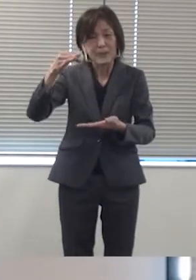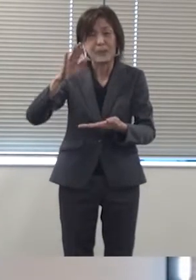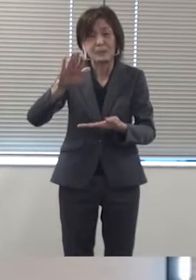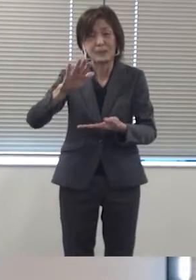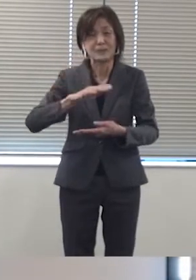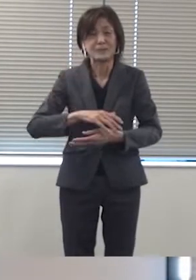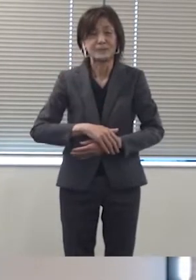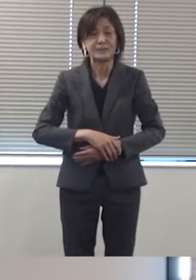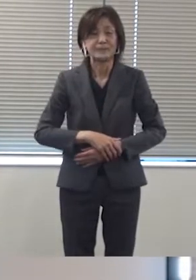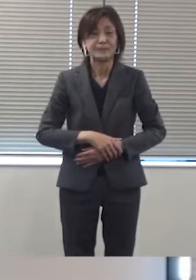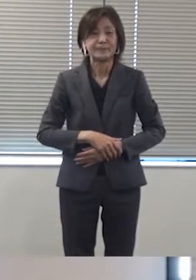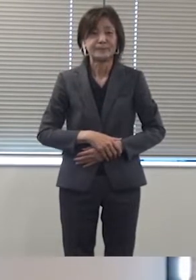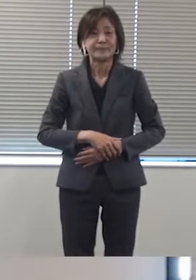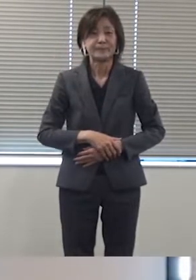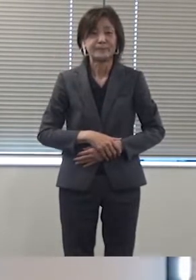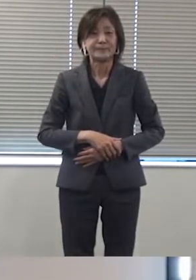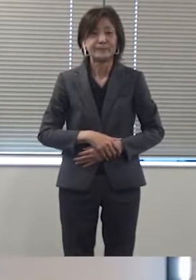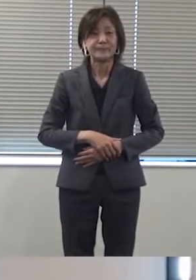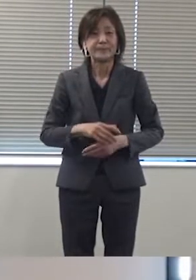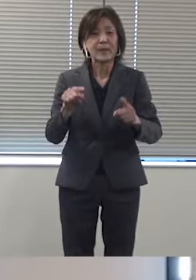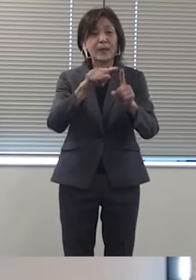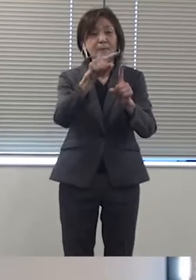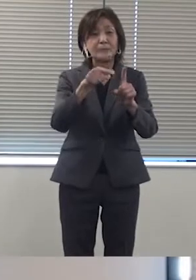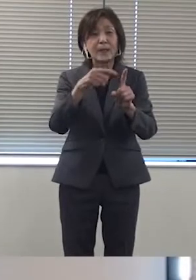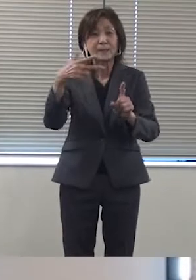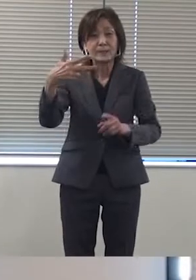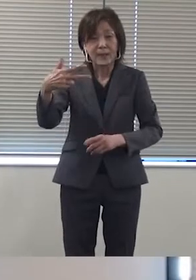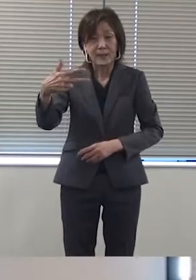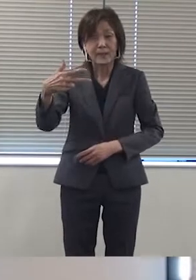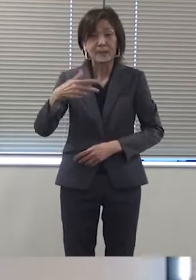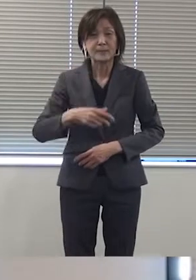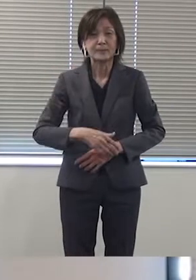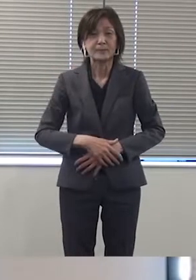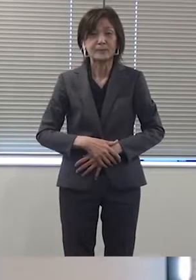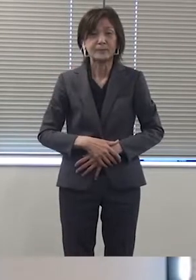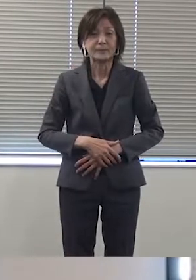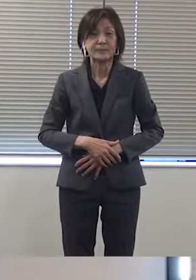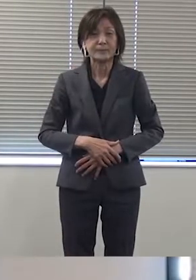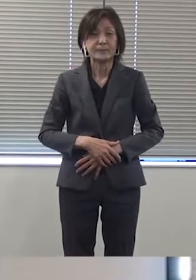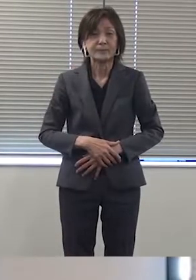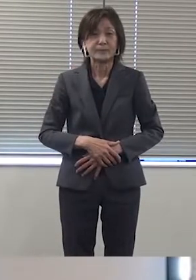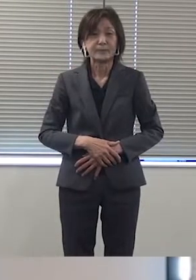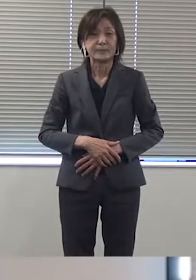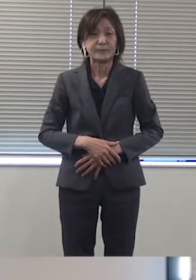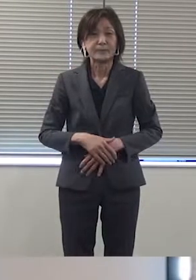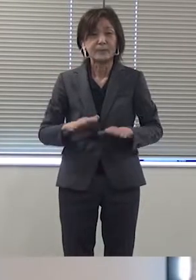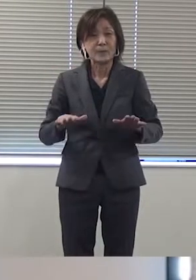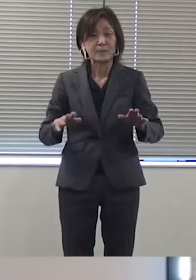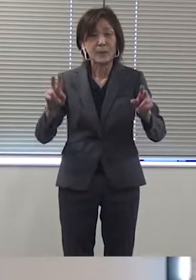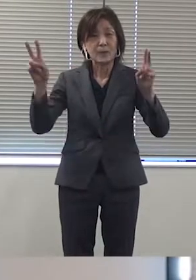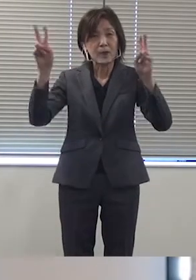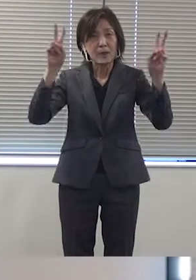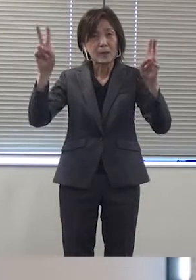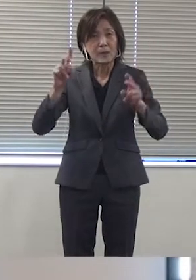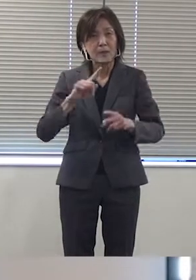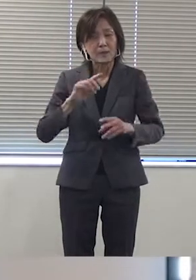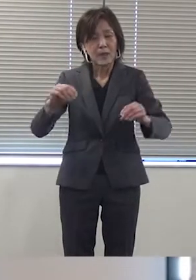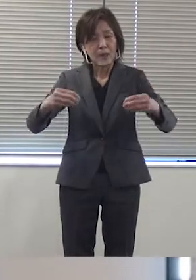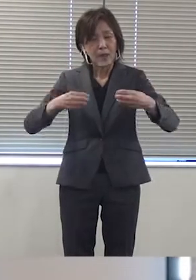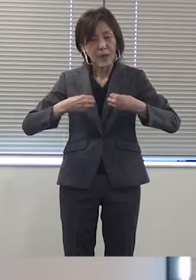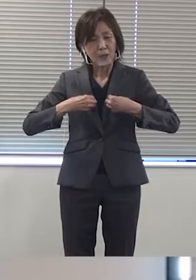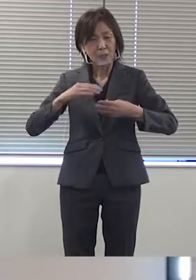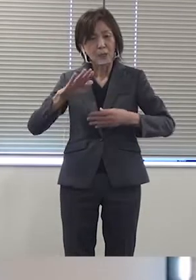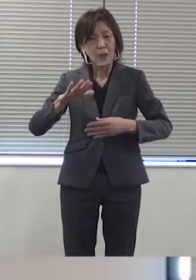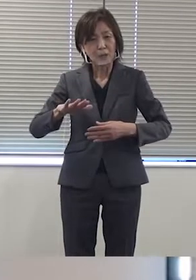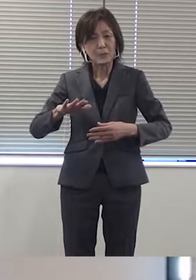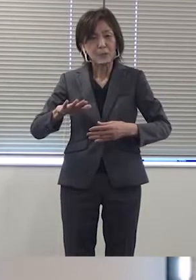右側になりますが7ページですけれども、今業種でいうと一番影響を受けておりますのはやっぱり